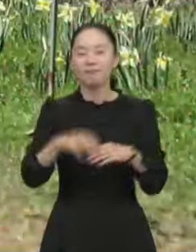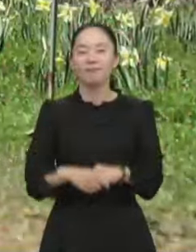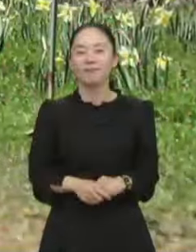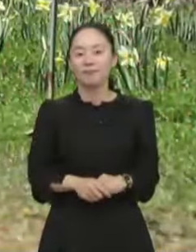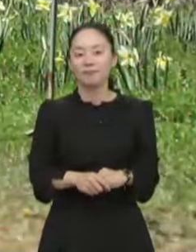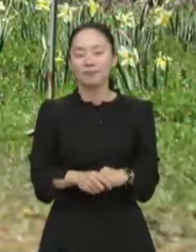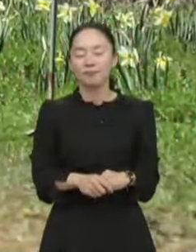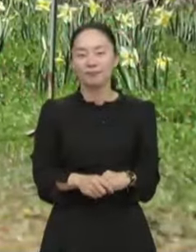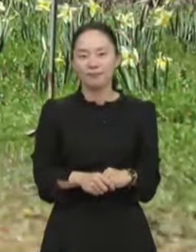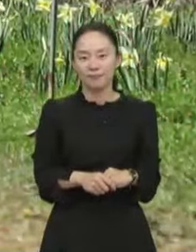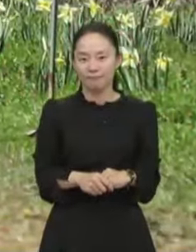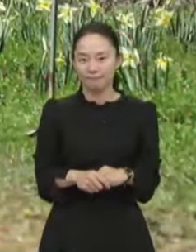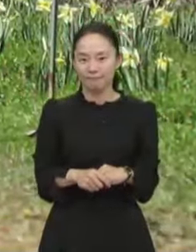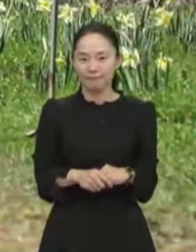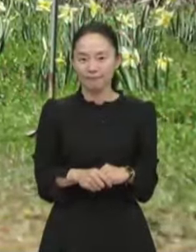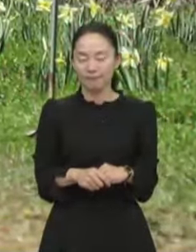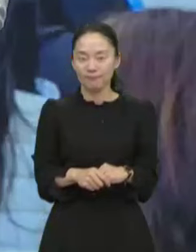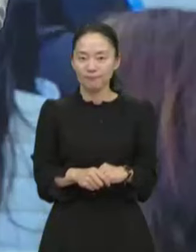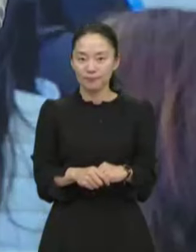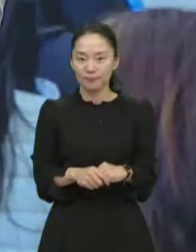장석영입니다.